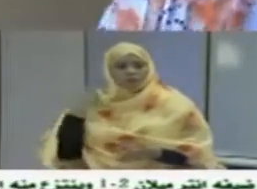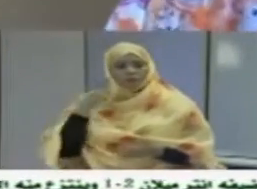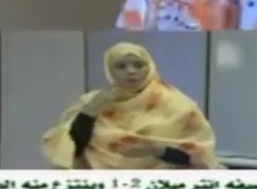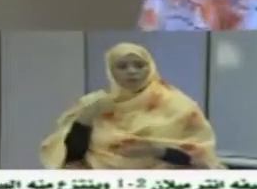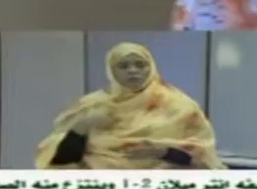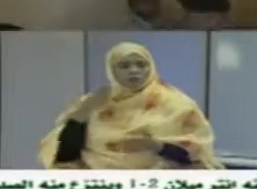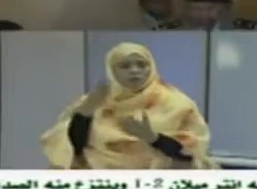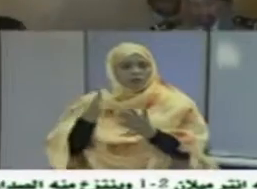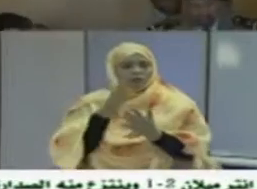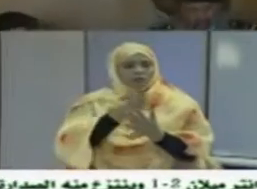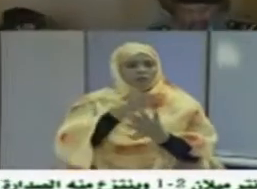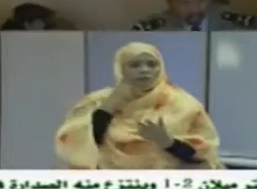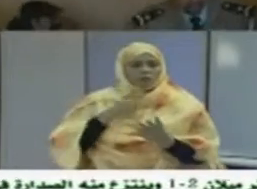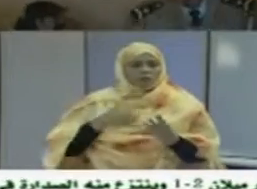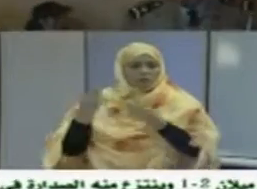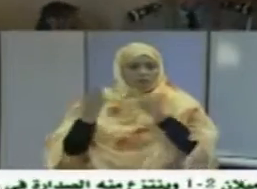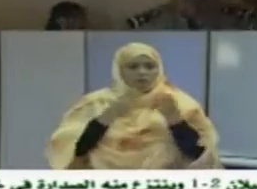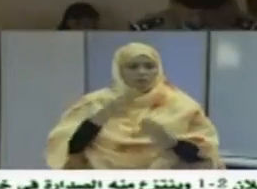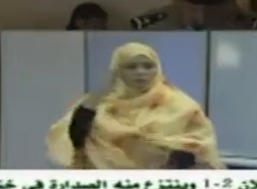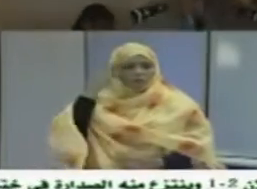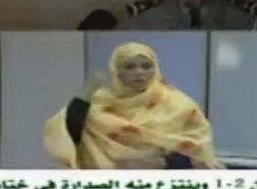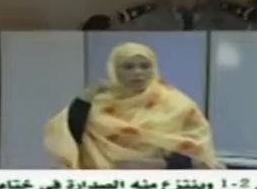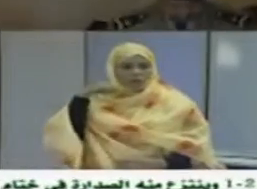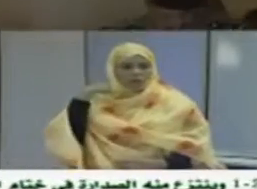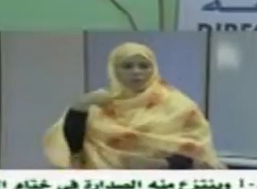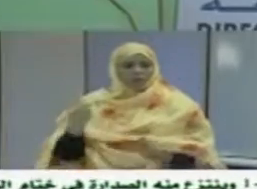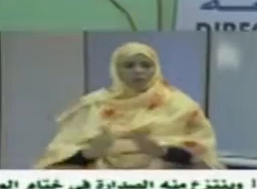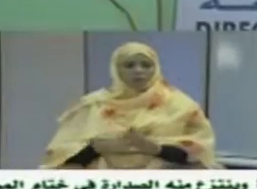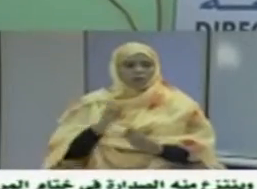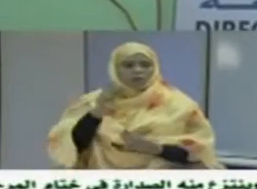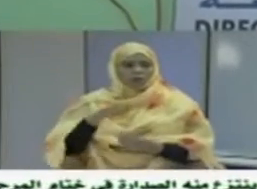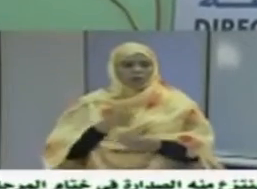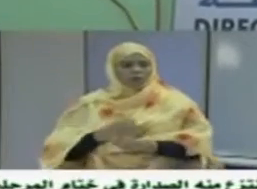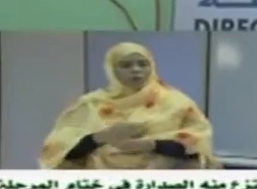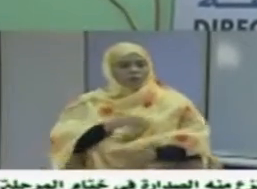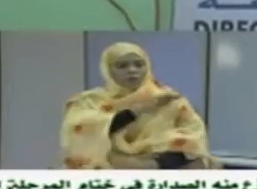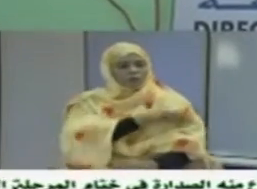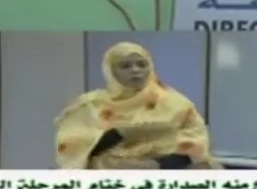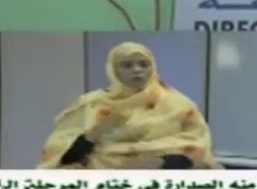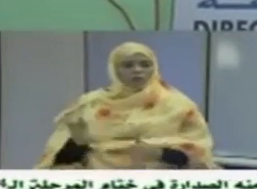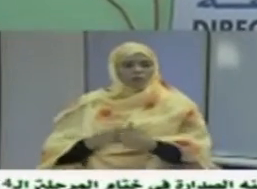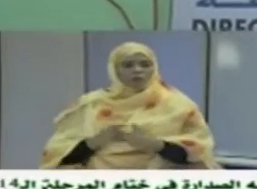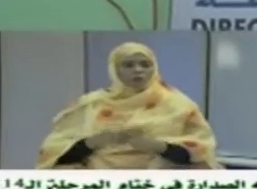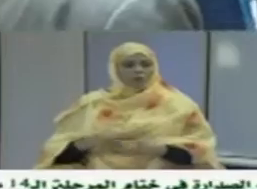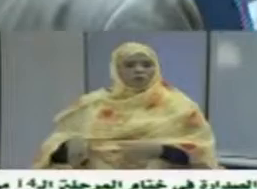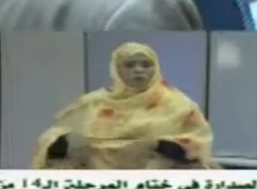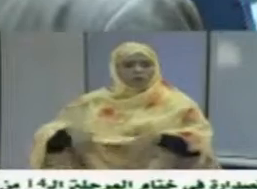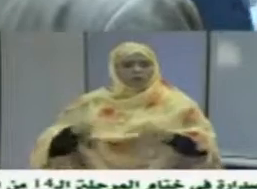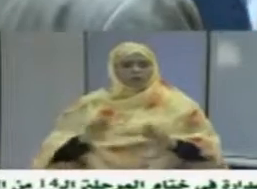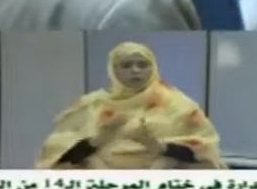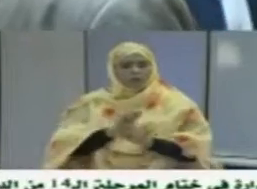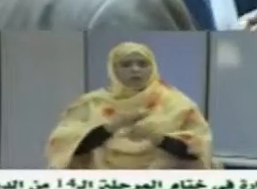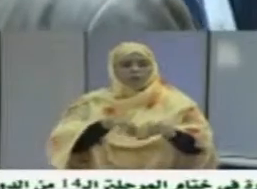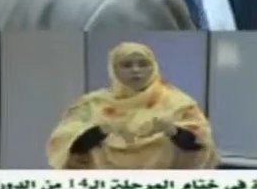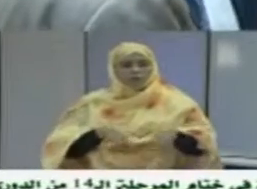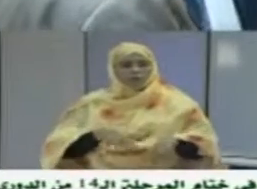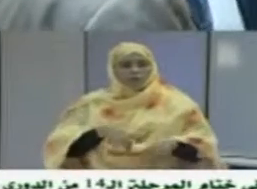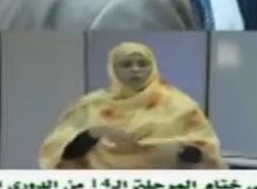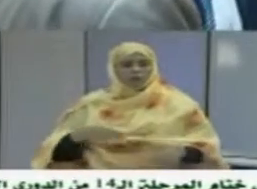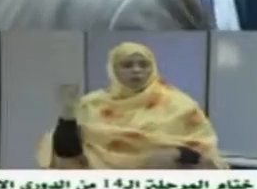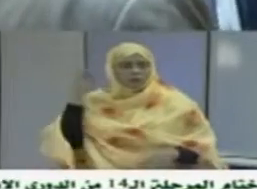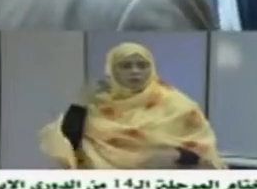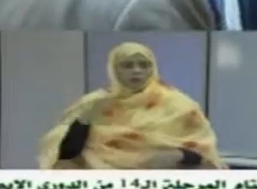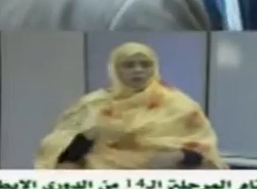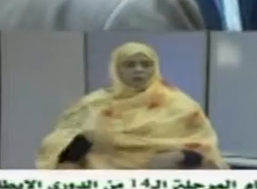لبدء حوار مفتوح بين الوزيرة والعمال، فكانت المحطة الأولى لها مديرية الزراعة، حيث